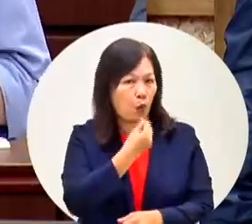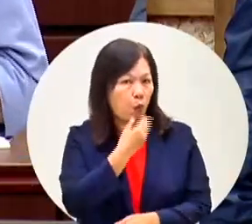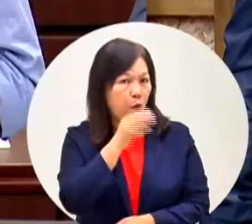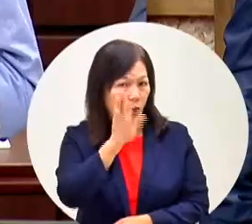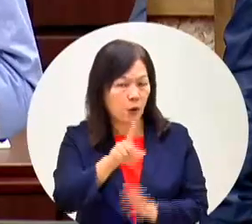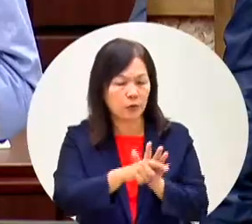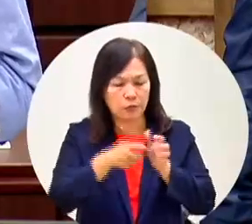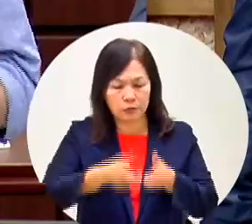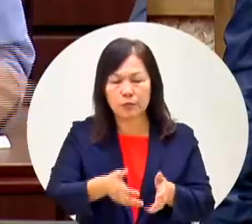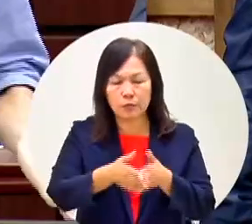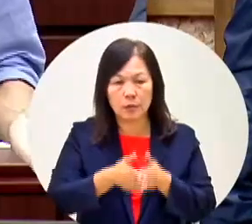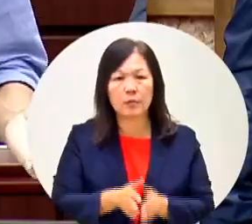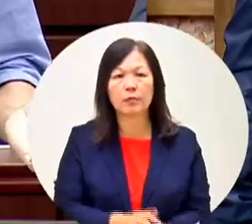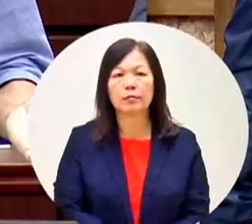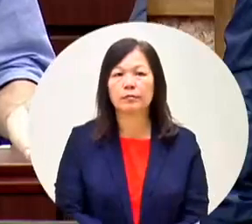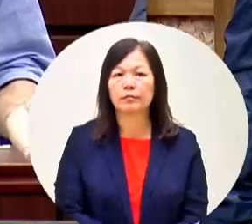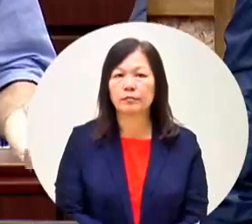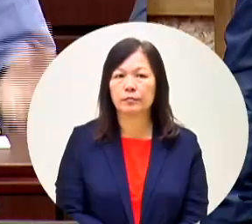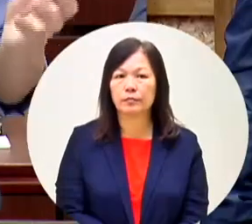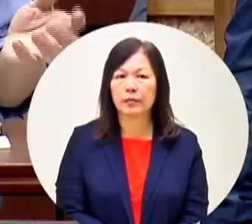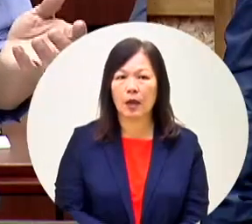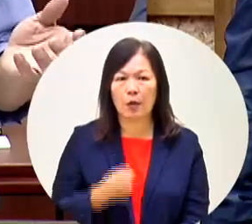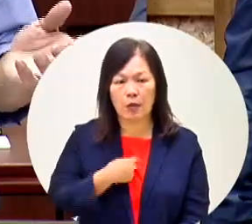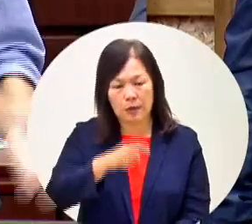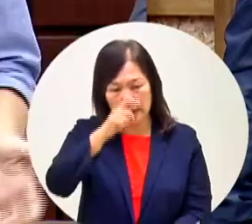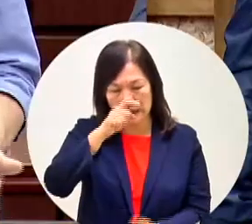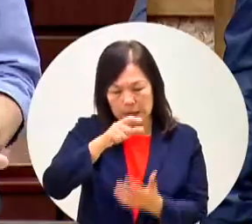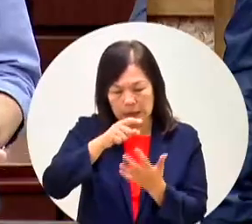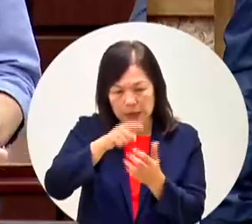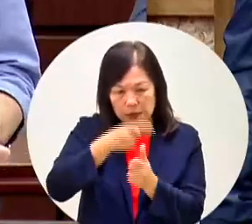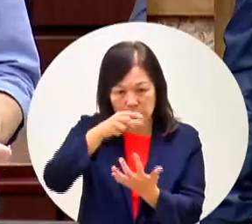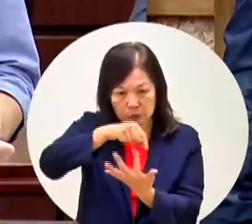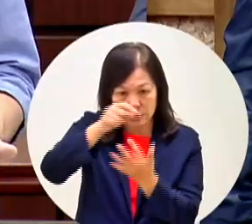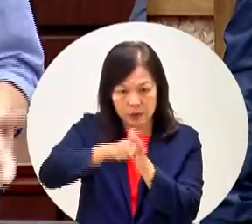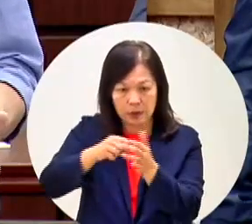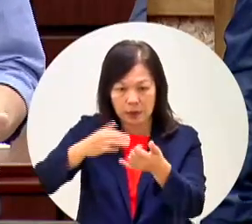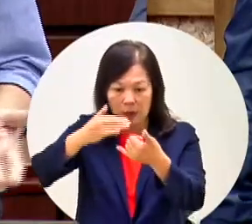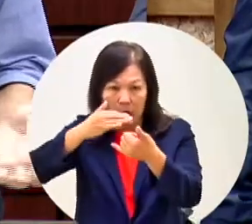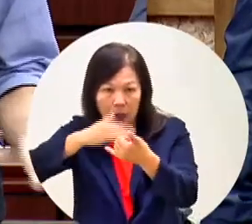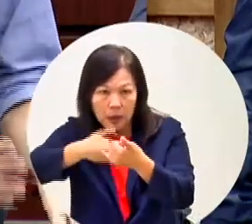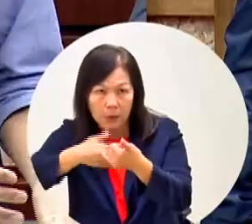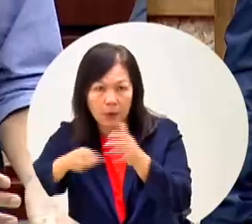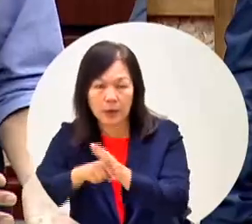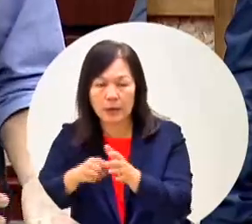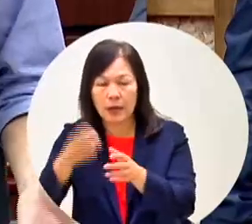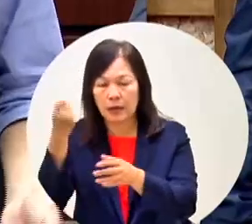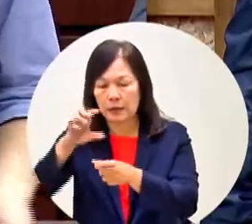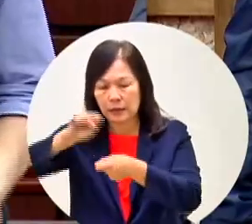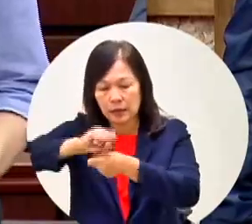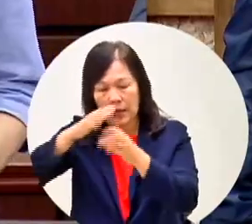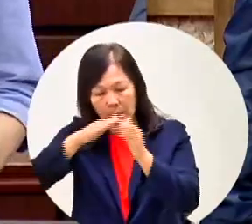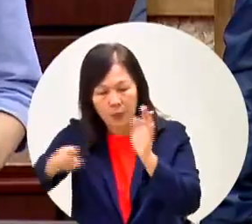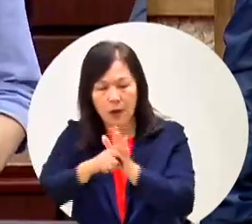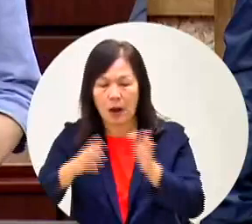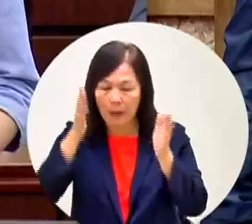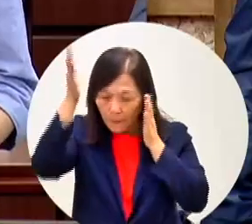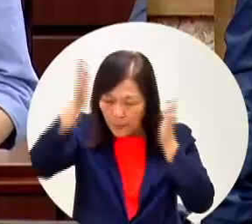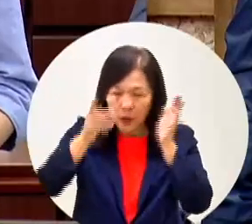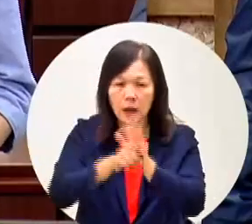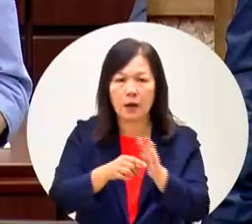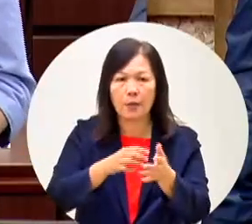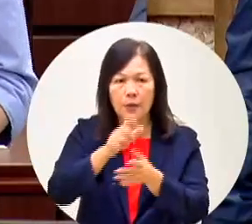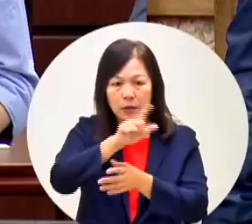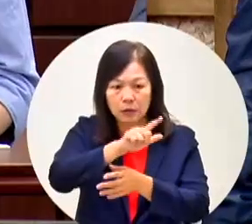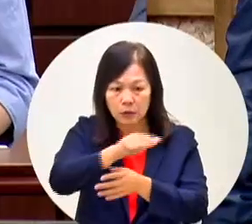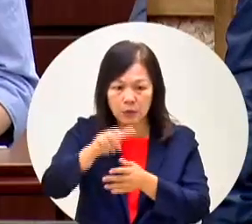我会先选择南方的，新加坡、马来西亚结束，我们东西顺利卖出去之后，整个南方我们会